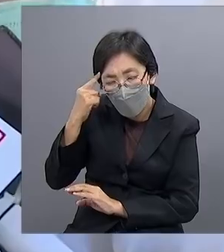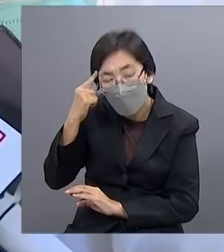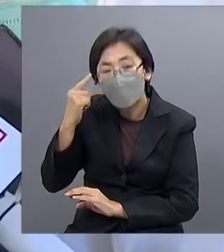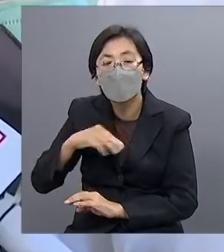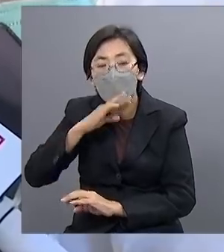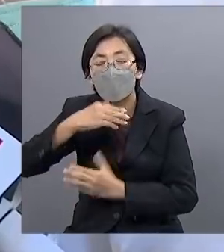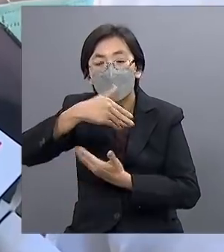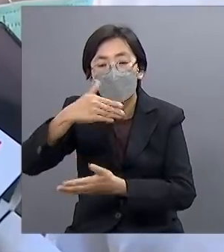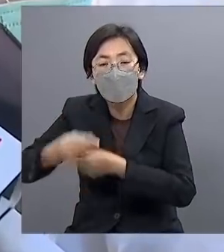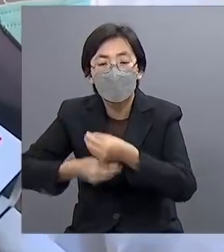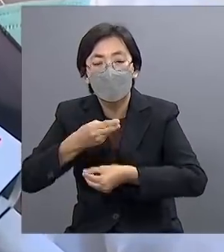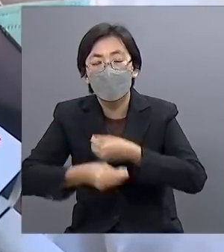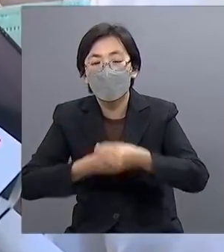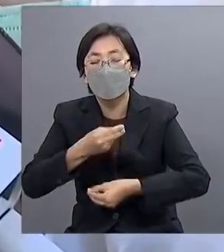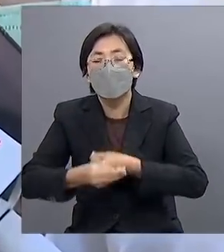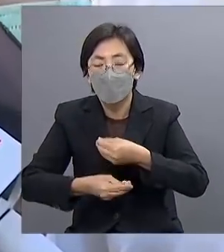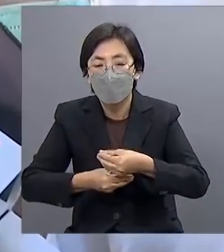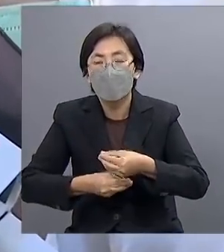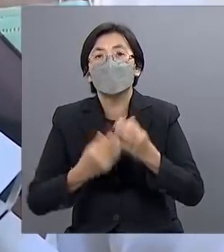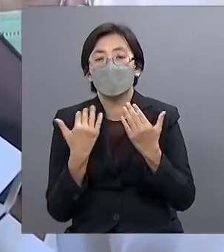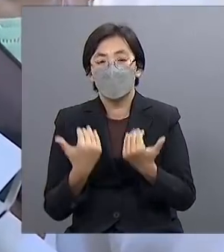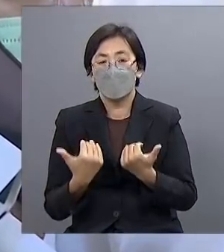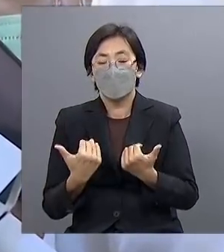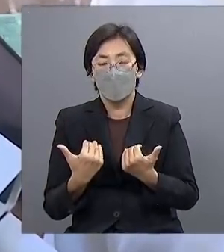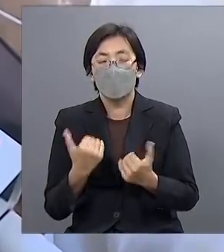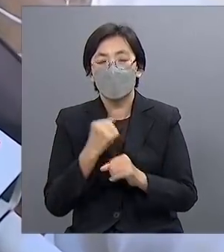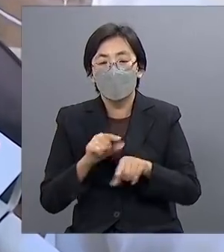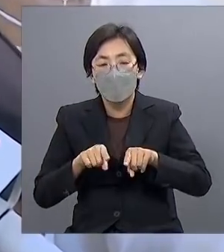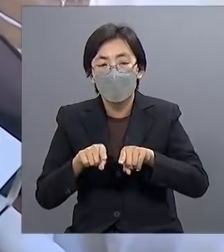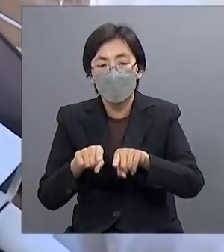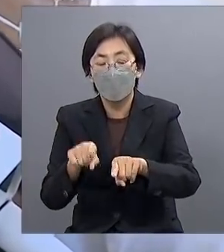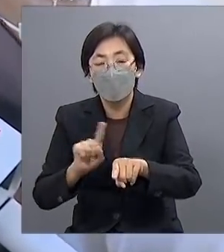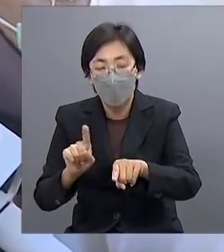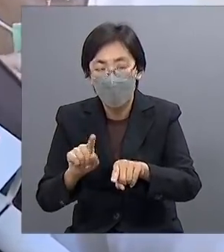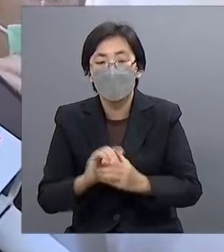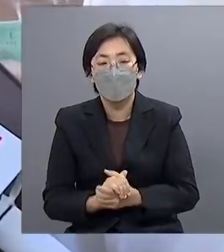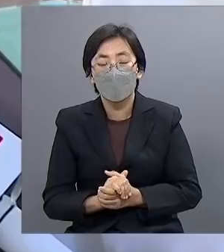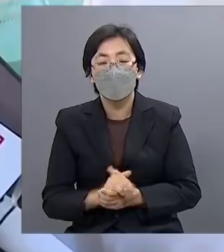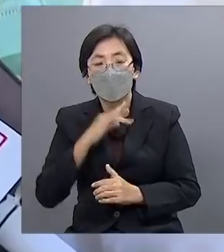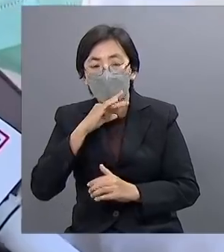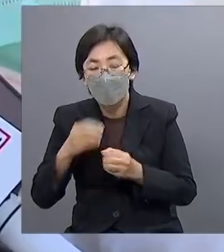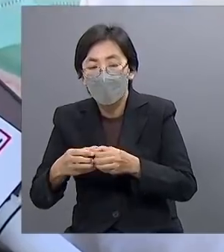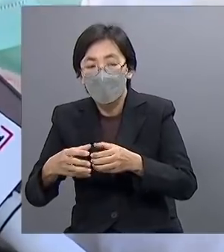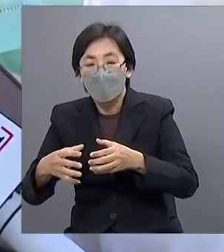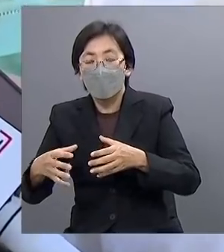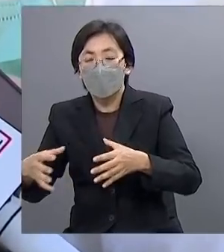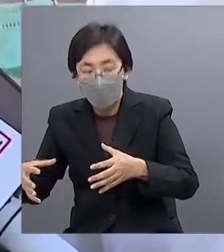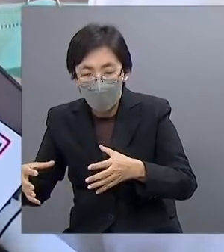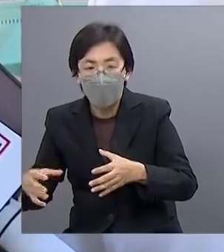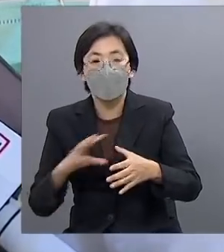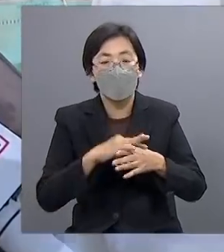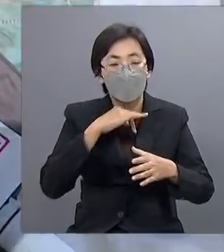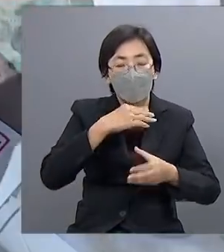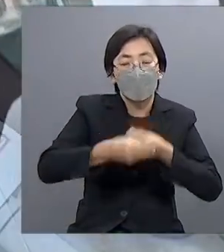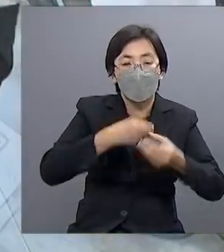าสู่ในระบบนะครับซึ่งตรงนี้เองเนี่ยก็ต้องทำควบคู่ไปกับเรื่องของการเพิ่มปริมาณสุกรมีชีวิตในฟาร์มด้วยนะครับอันนี้ก็ต้องทำงานควบคู่กัน